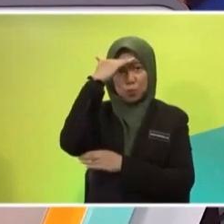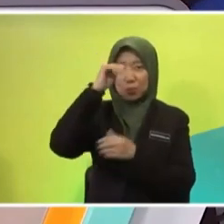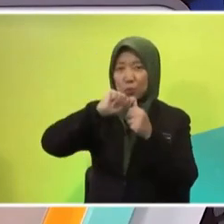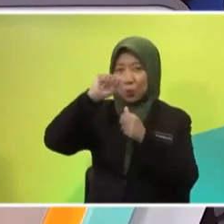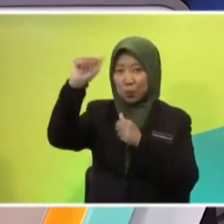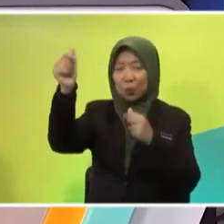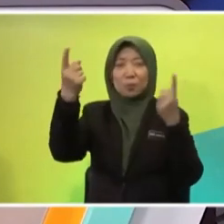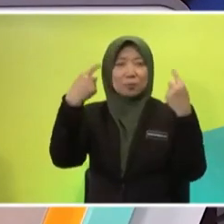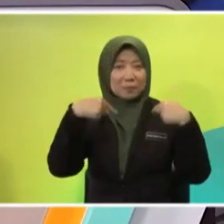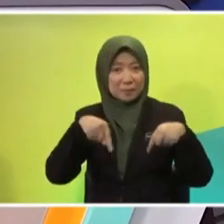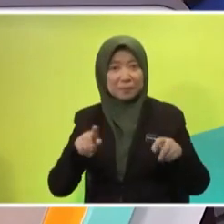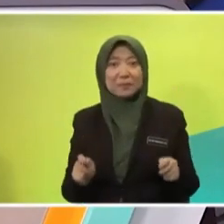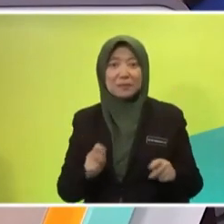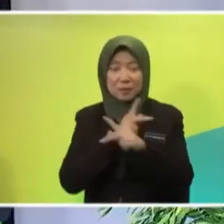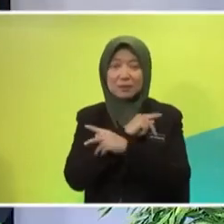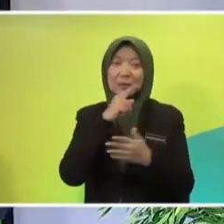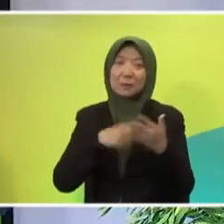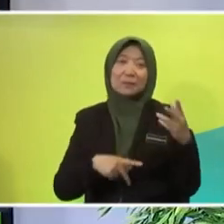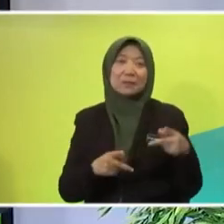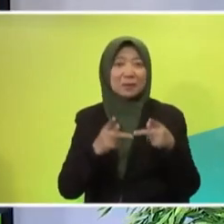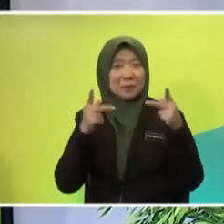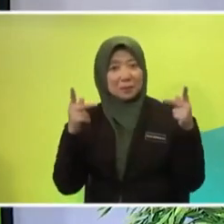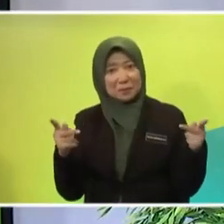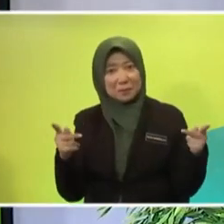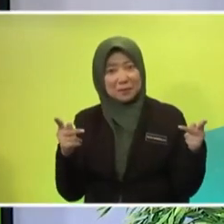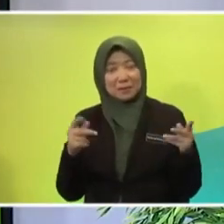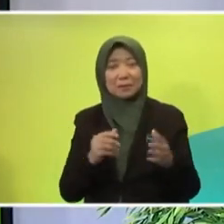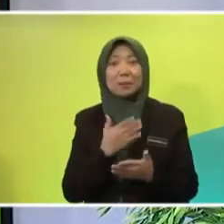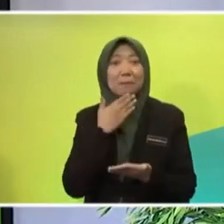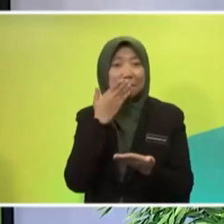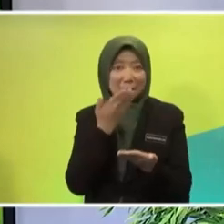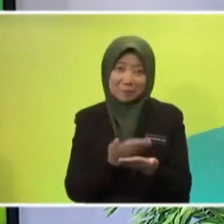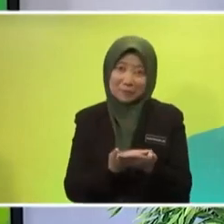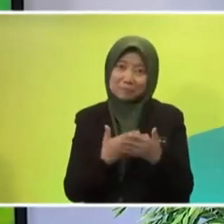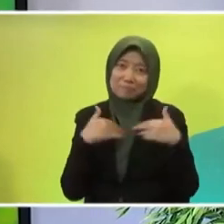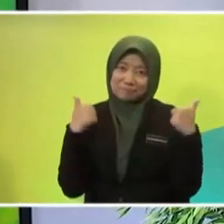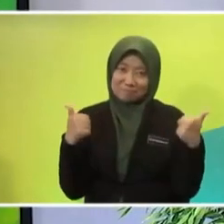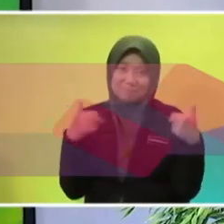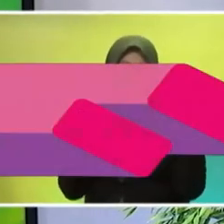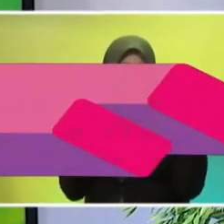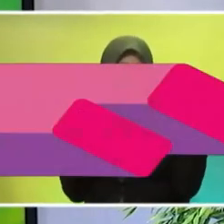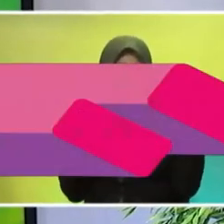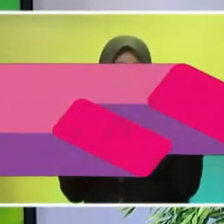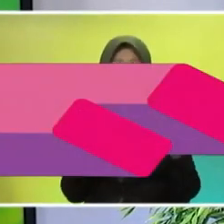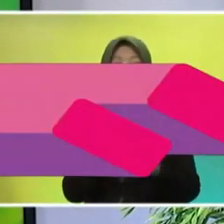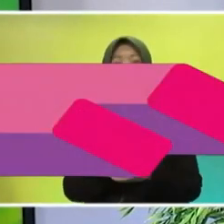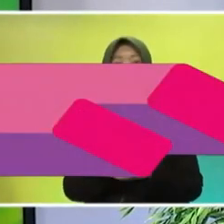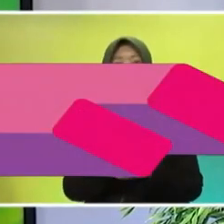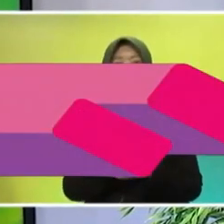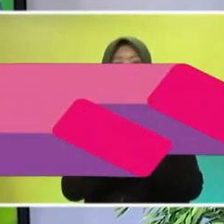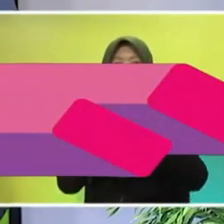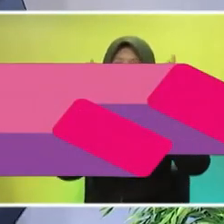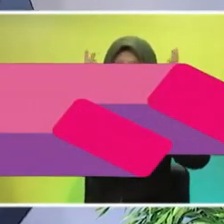datang. Terima kasih Cikgu Suryani, apa khabar? Sama-sama Kak Rina, khabar baik. Baik. Yang di hujung sana, Kecik Molek orangnya.